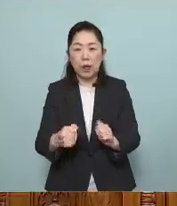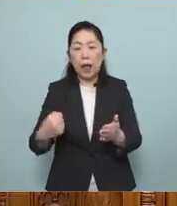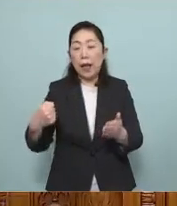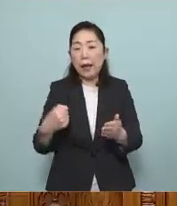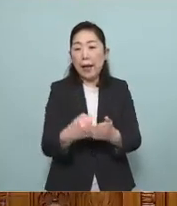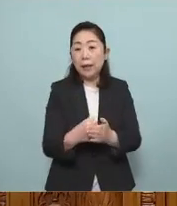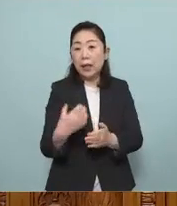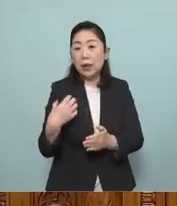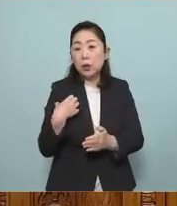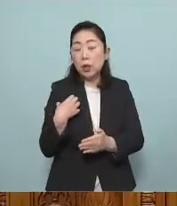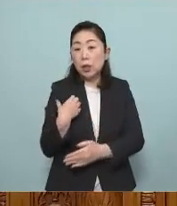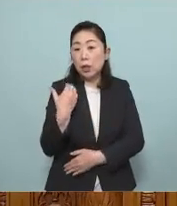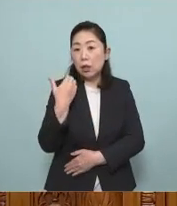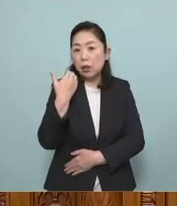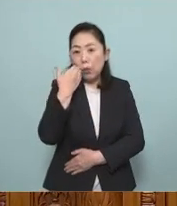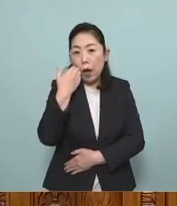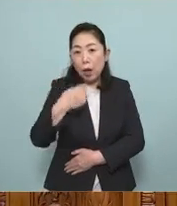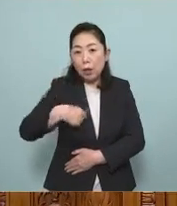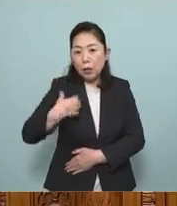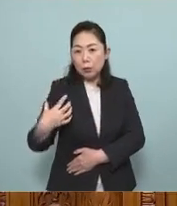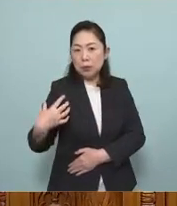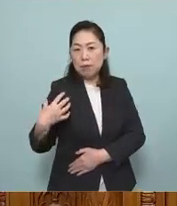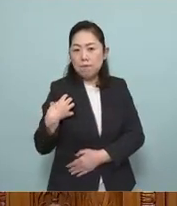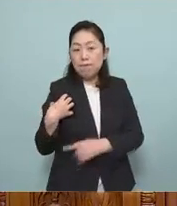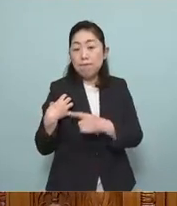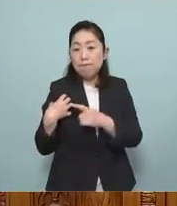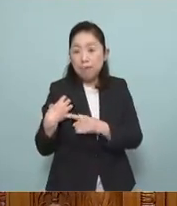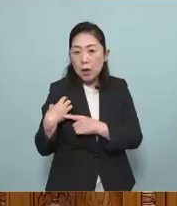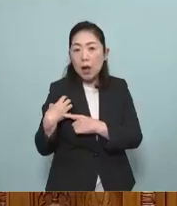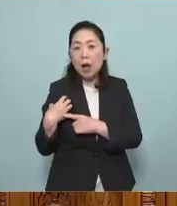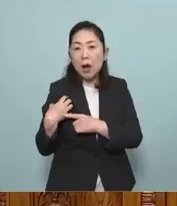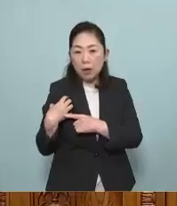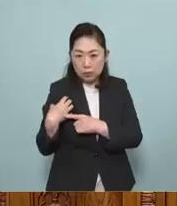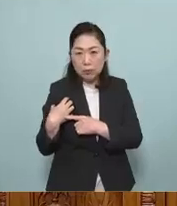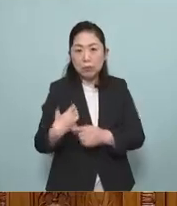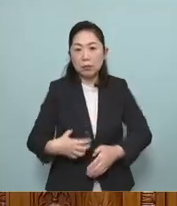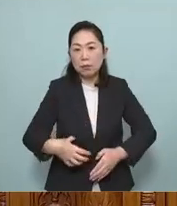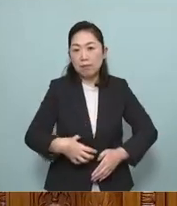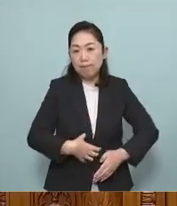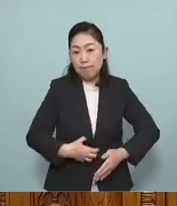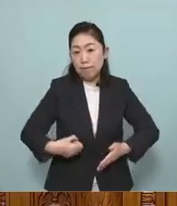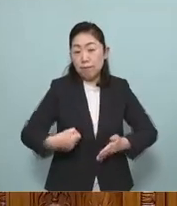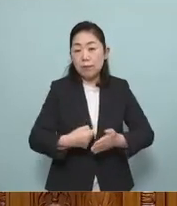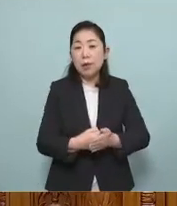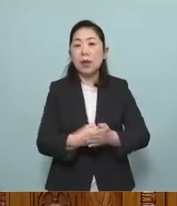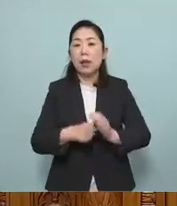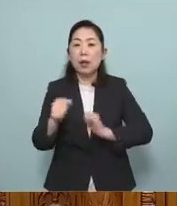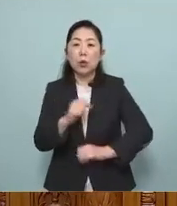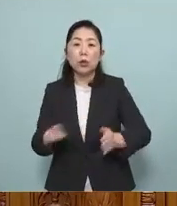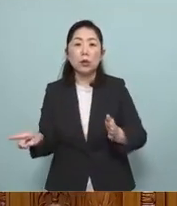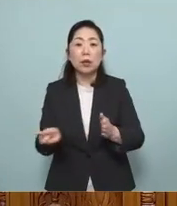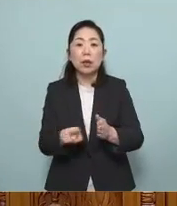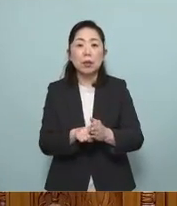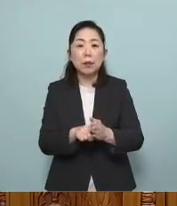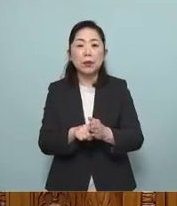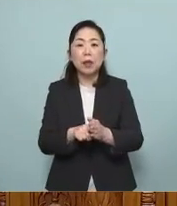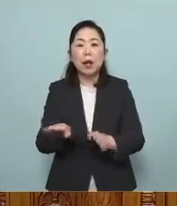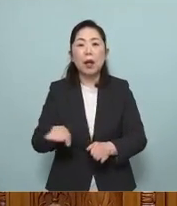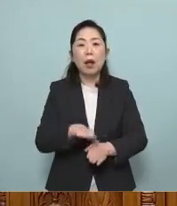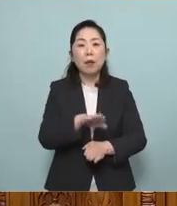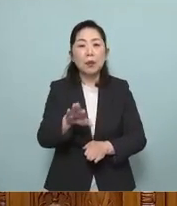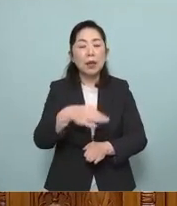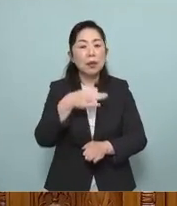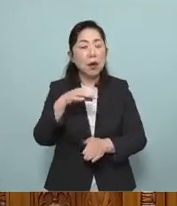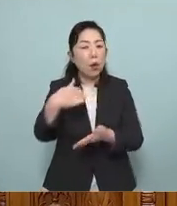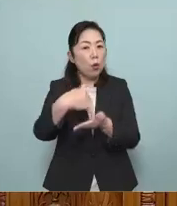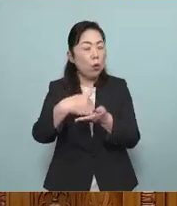は、自分がすべてを負う覚悟で取り組んでまいりました。その際、皆さんの声に丁寧